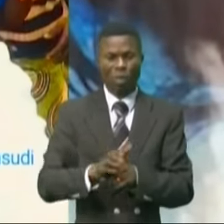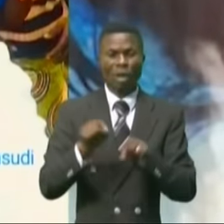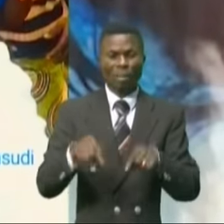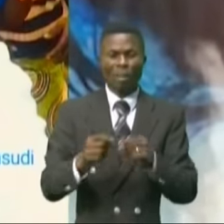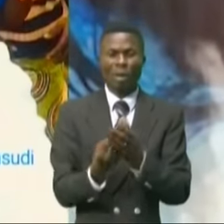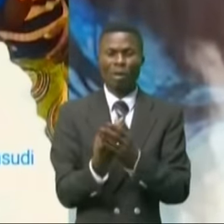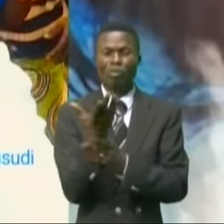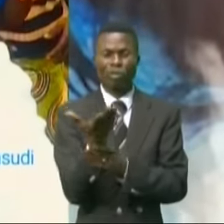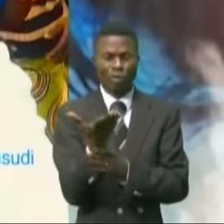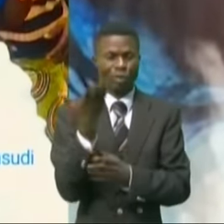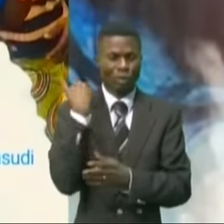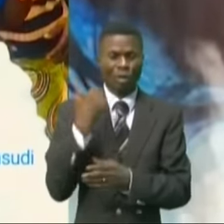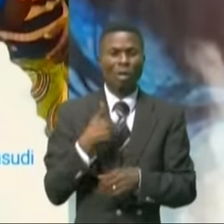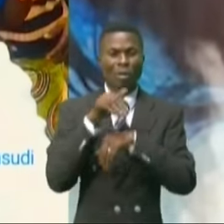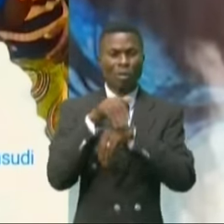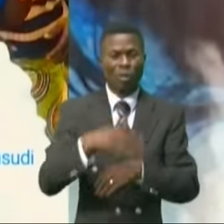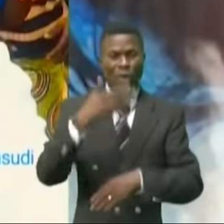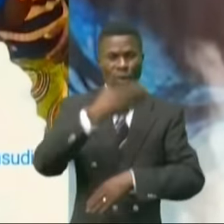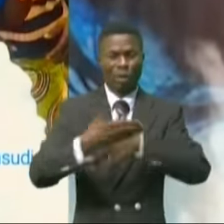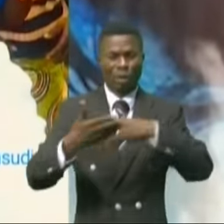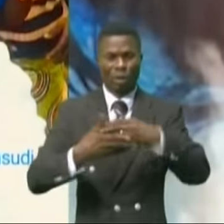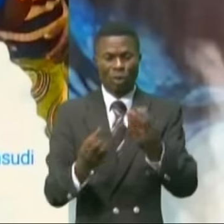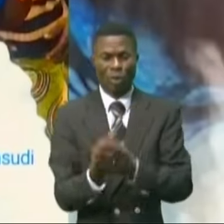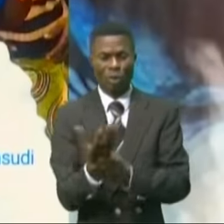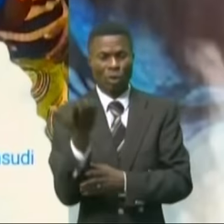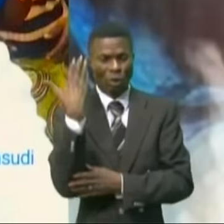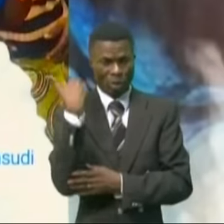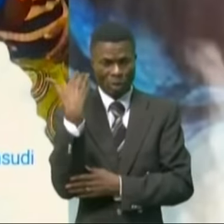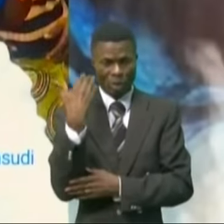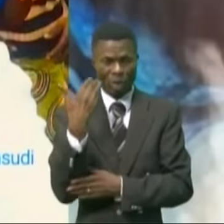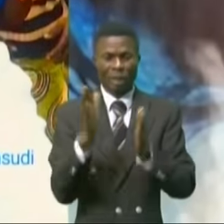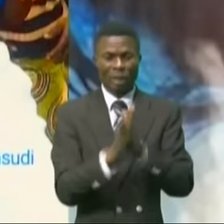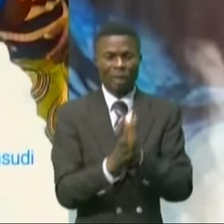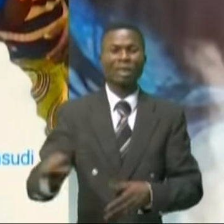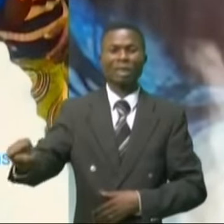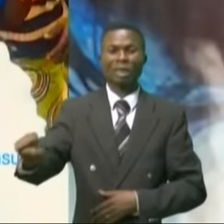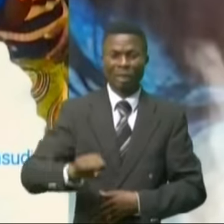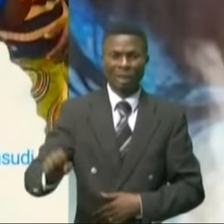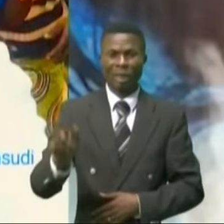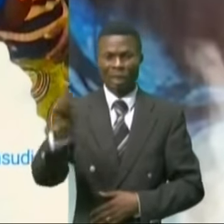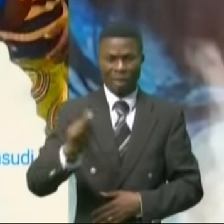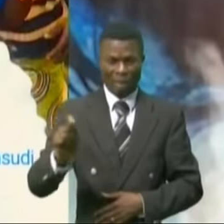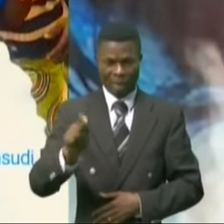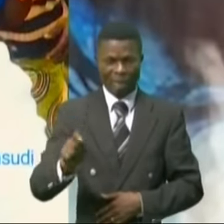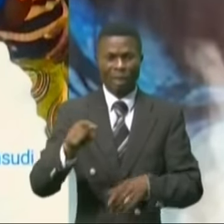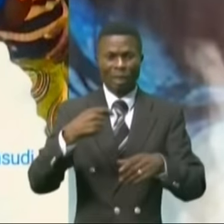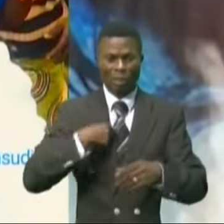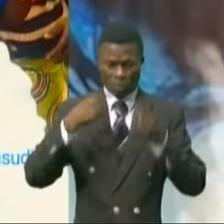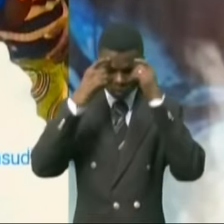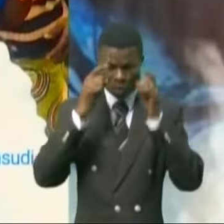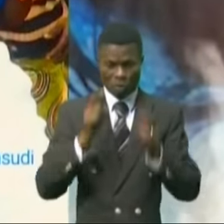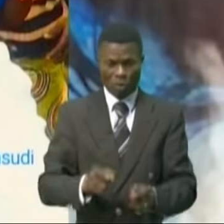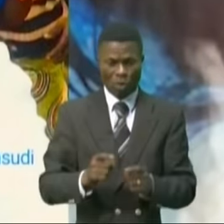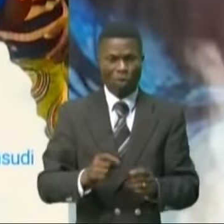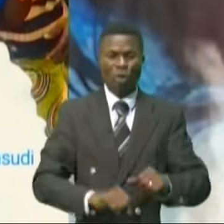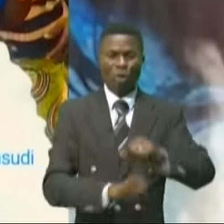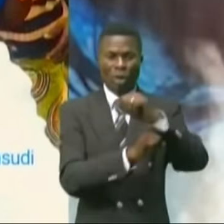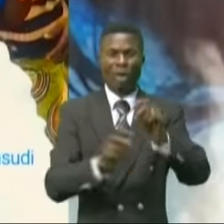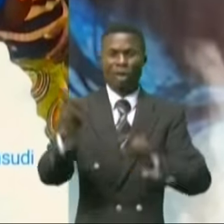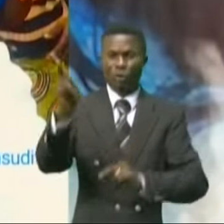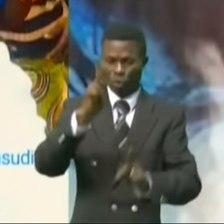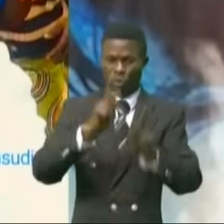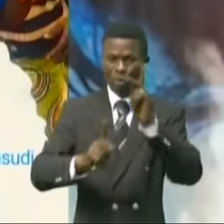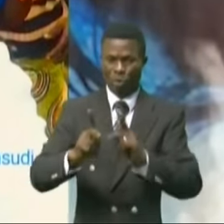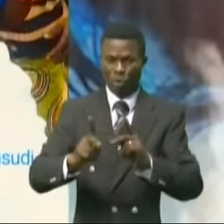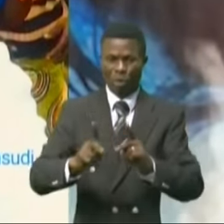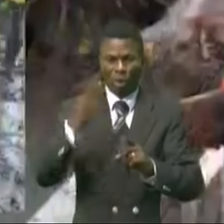construites. Je me suis engagée à construire des sources d'eau dans les 10 secteurs du territoire et je suis déterminée à accompagner la population pour